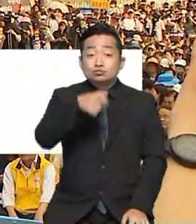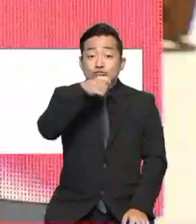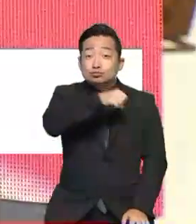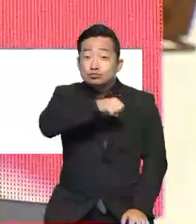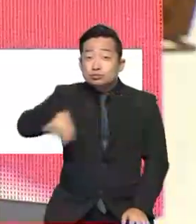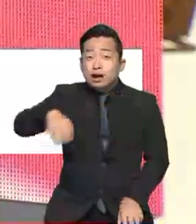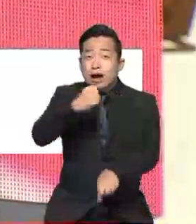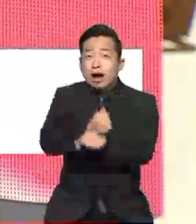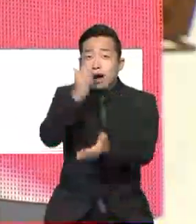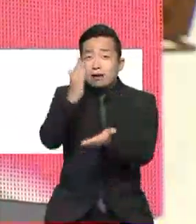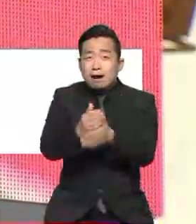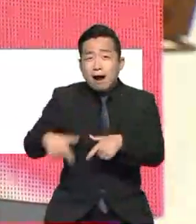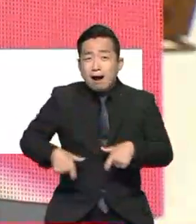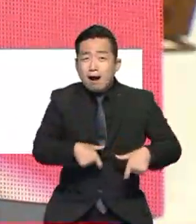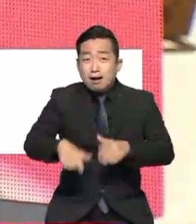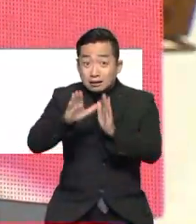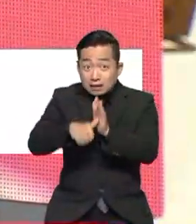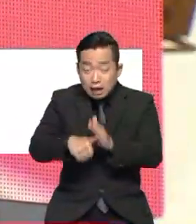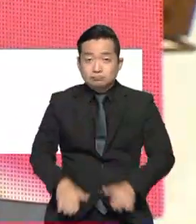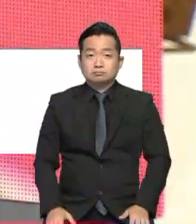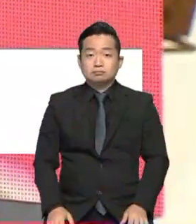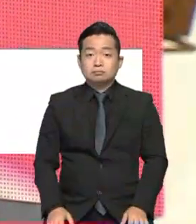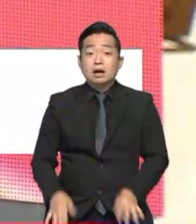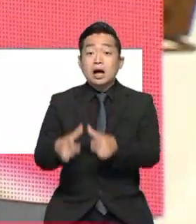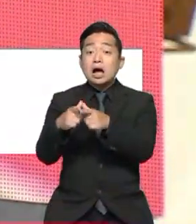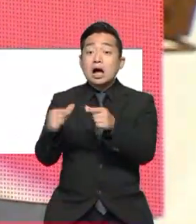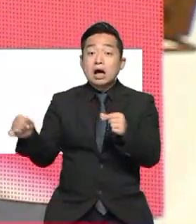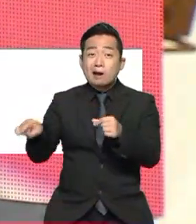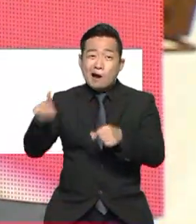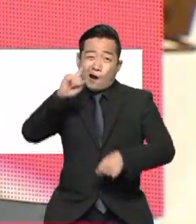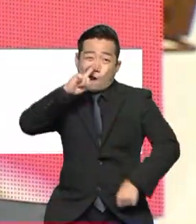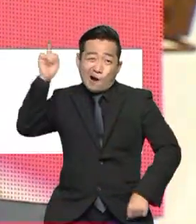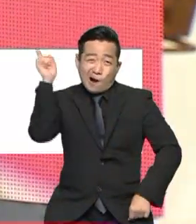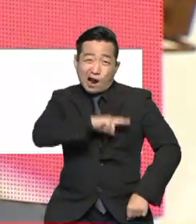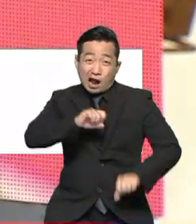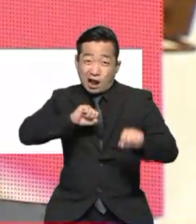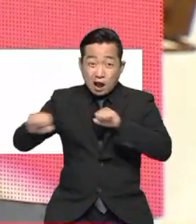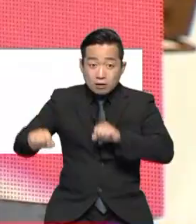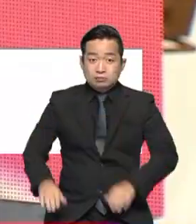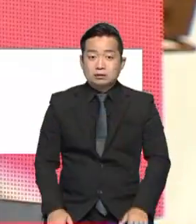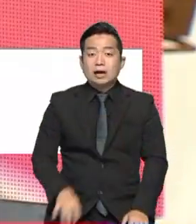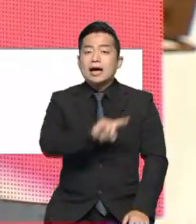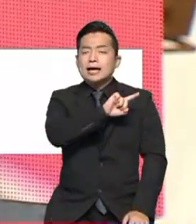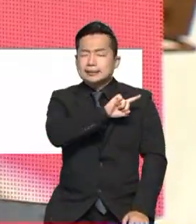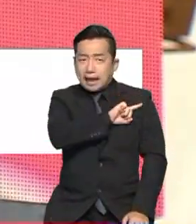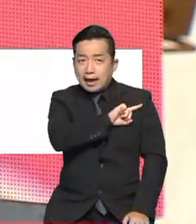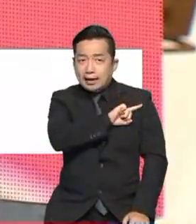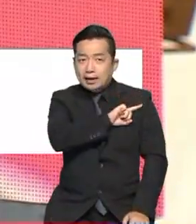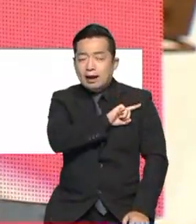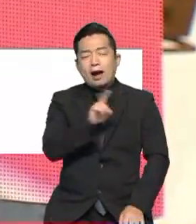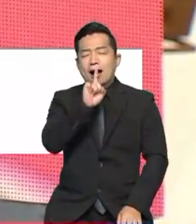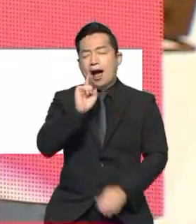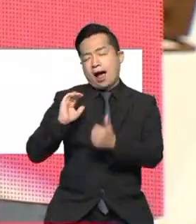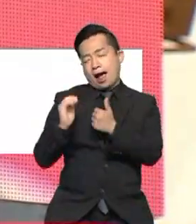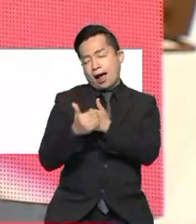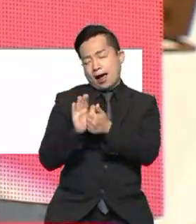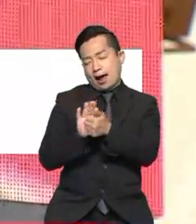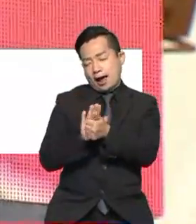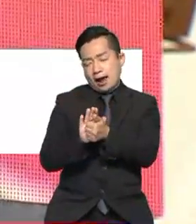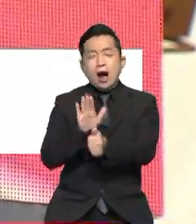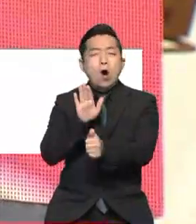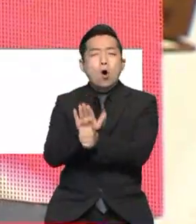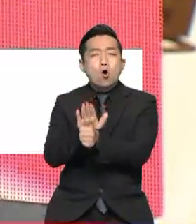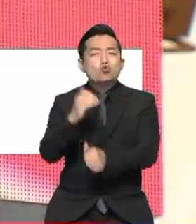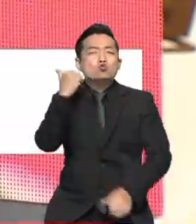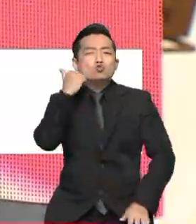말까를 망설일 때 일본의 이런 폐악질을 가장 선두에서 합리화시켜주고